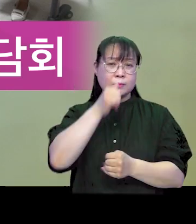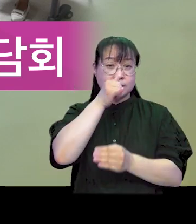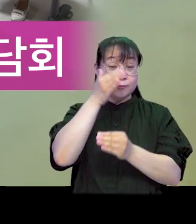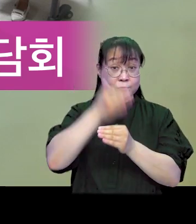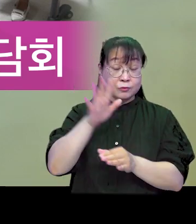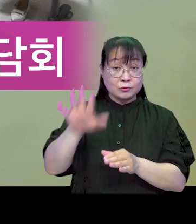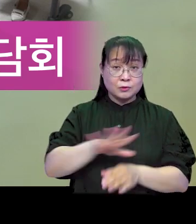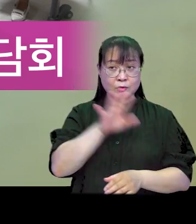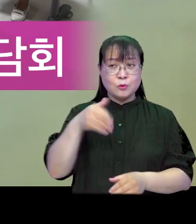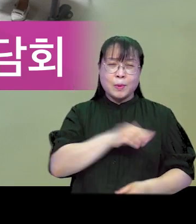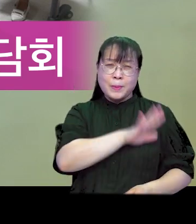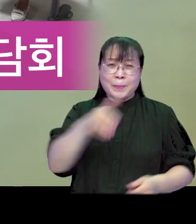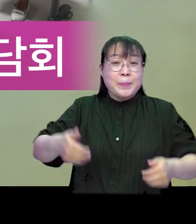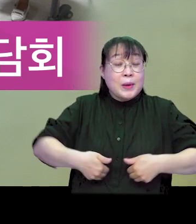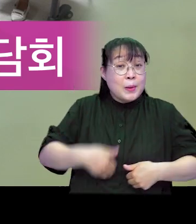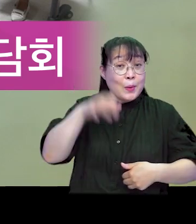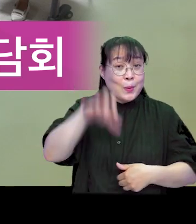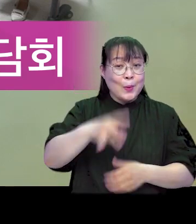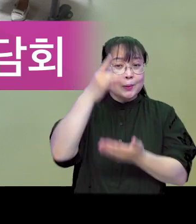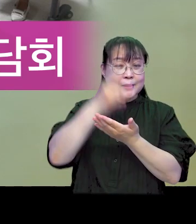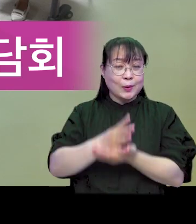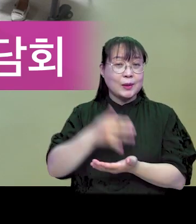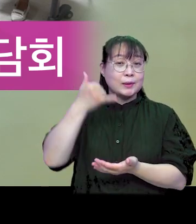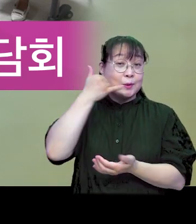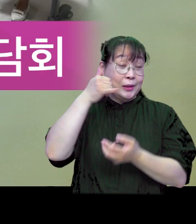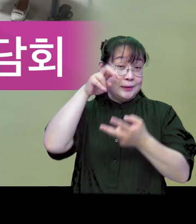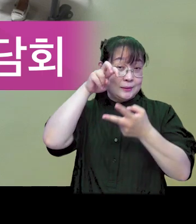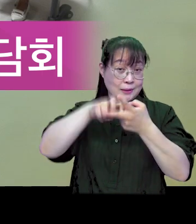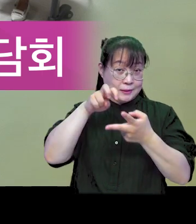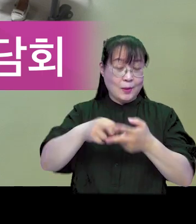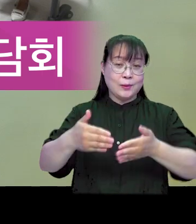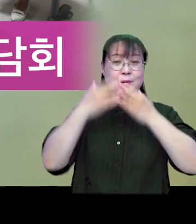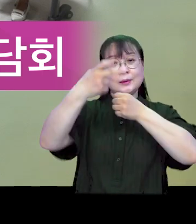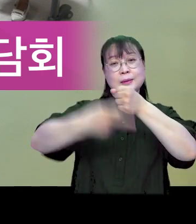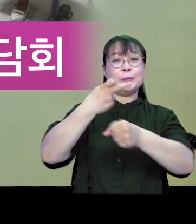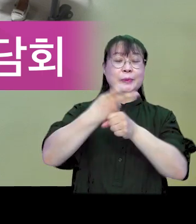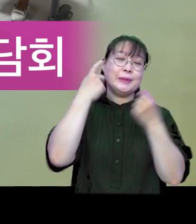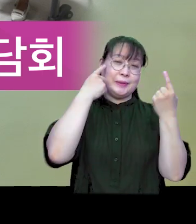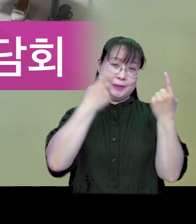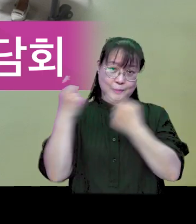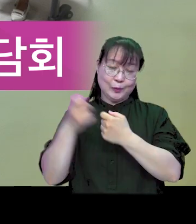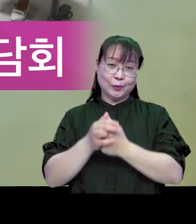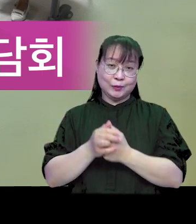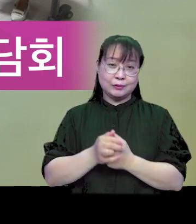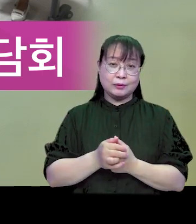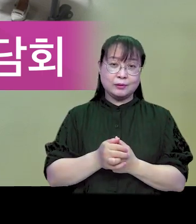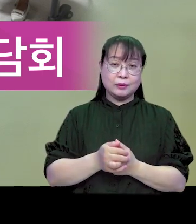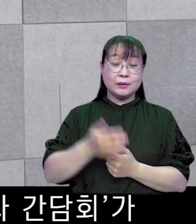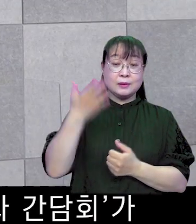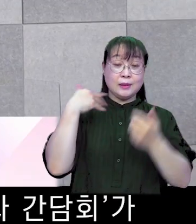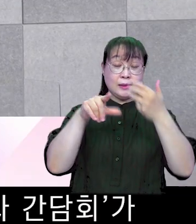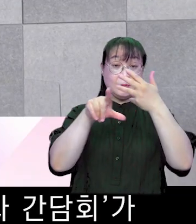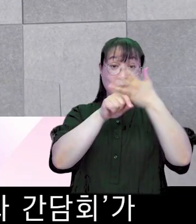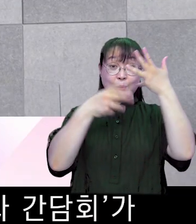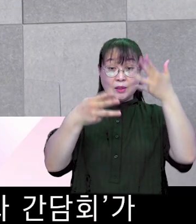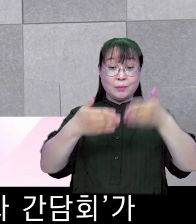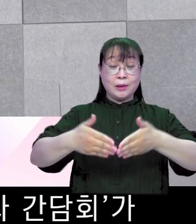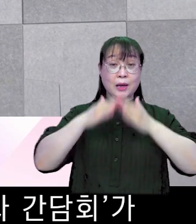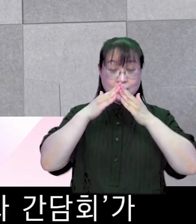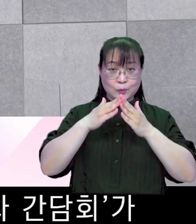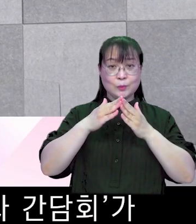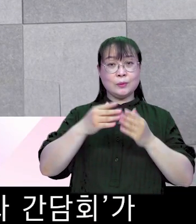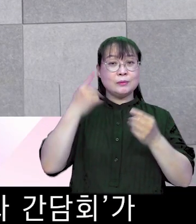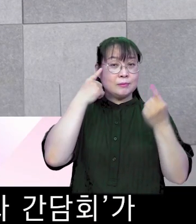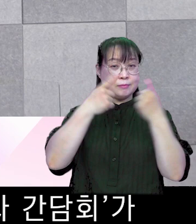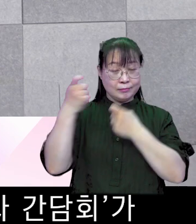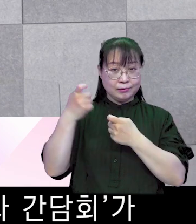중요해진 요즘 더욱 우리에게 필요한 곳이죠. 천안시 민원콜센터가 개소 12주년을 맞았습니다. 지난 3일에는